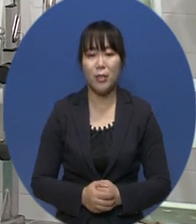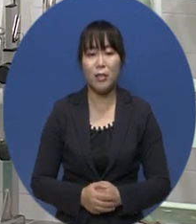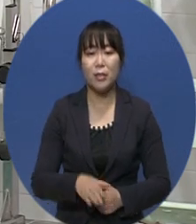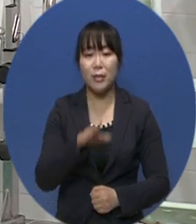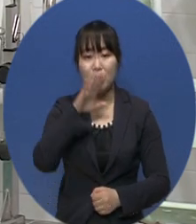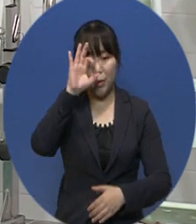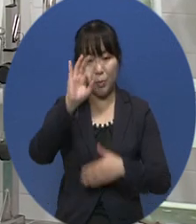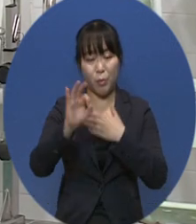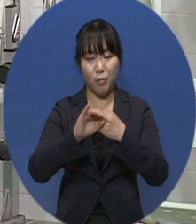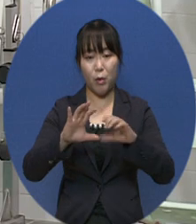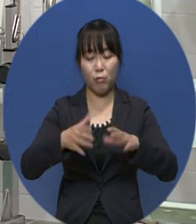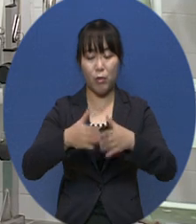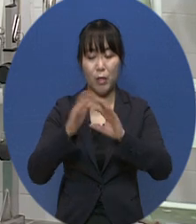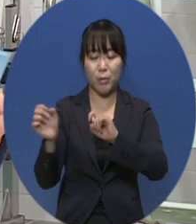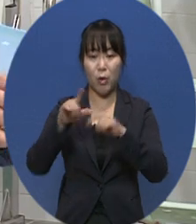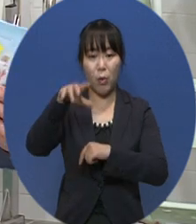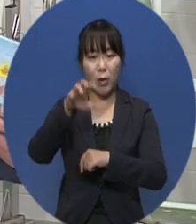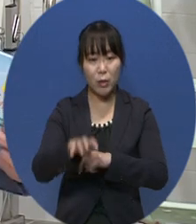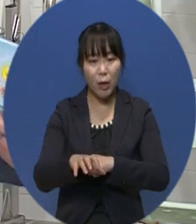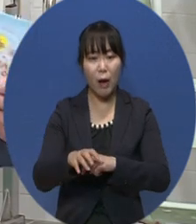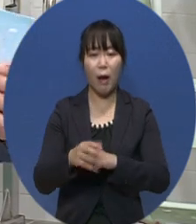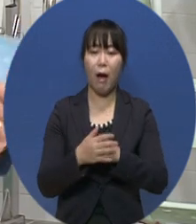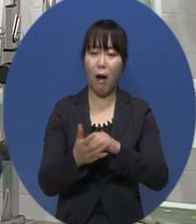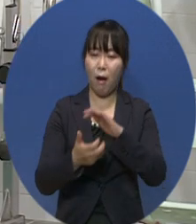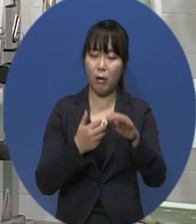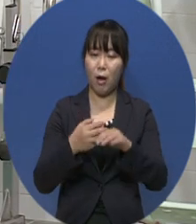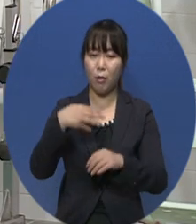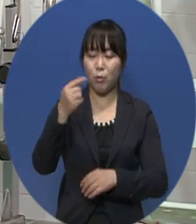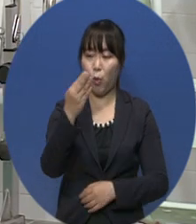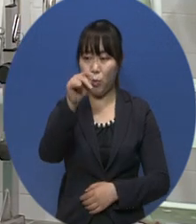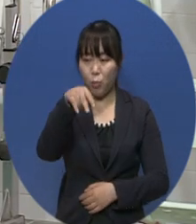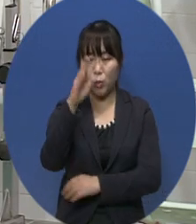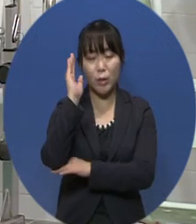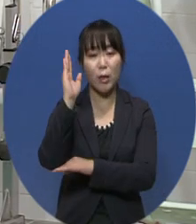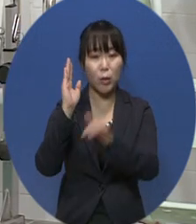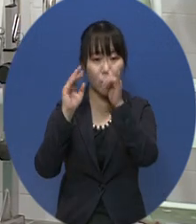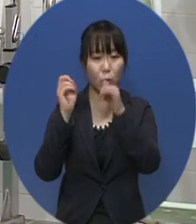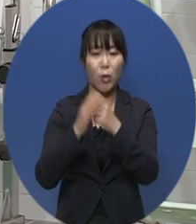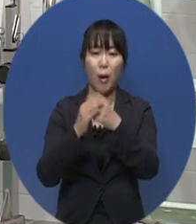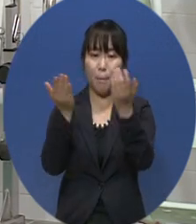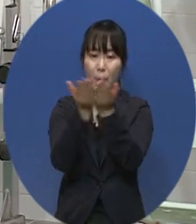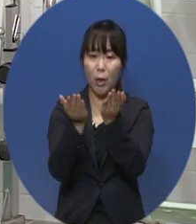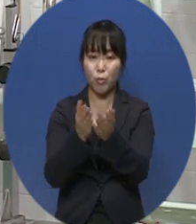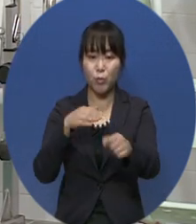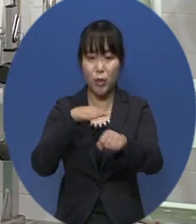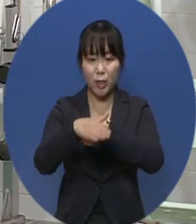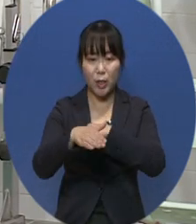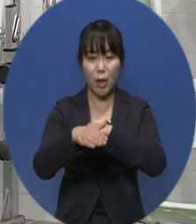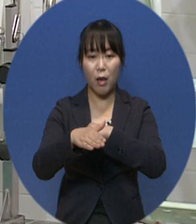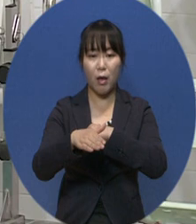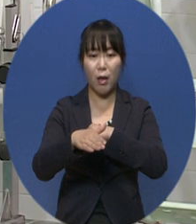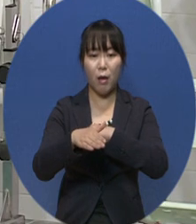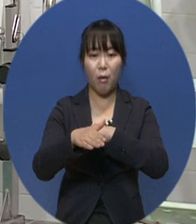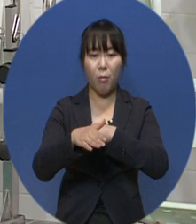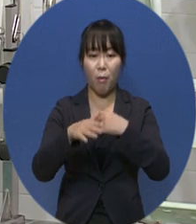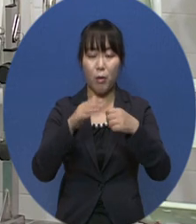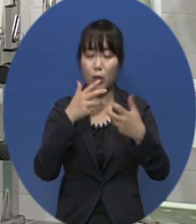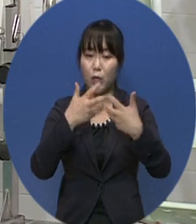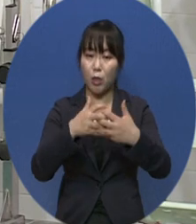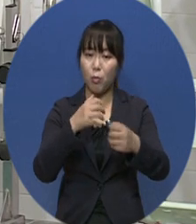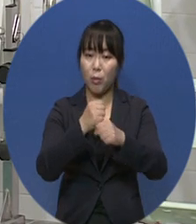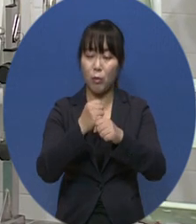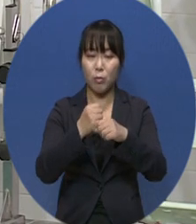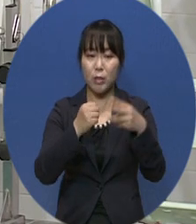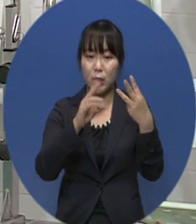보면 그 재활병원에서는 아까 뭐 재활 로봇도 얘기했지만 이 맞춤형의 이거 보조기기도 지금 만들어주고 있다며요.